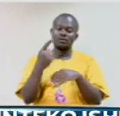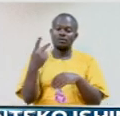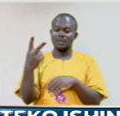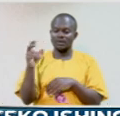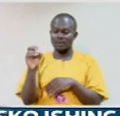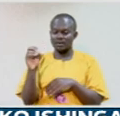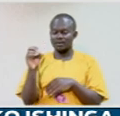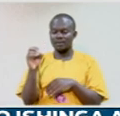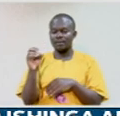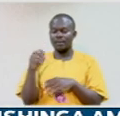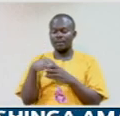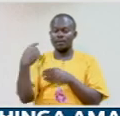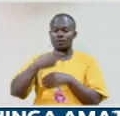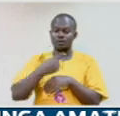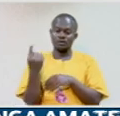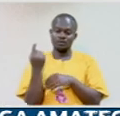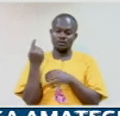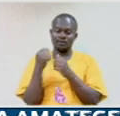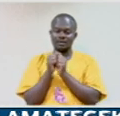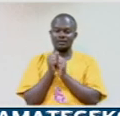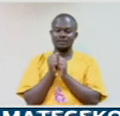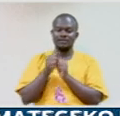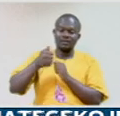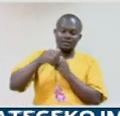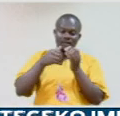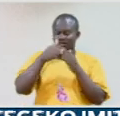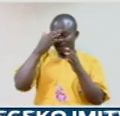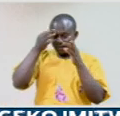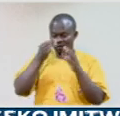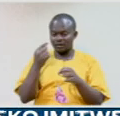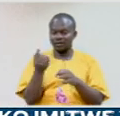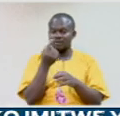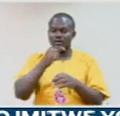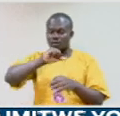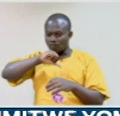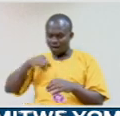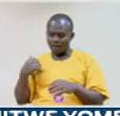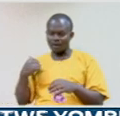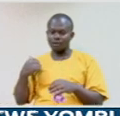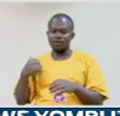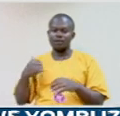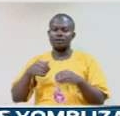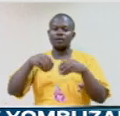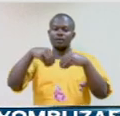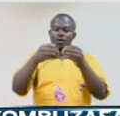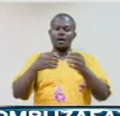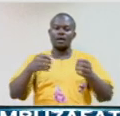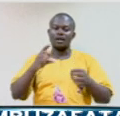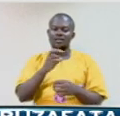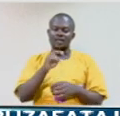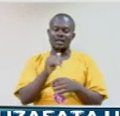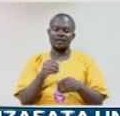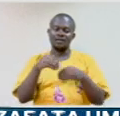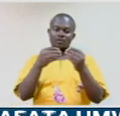1200 ku munsi icyo gihe icyemezo cya mbere cyabaye kwanga kwima Darer ububasha bwo gufata izo